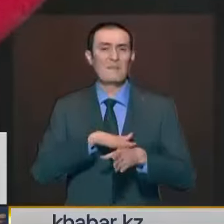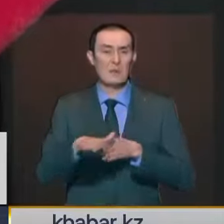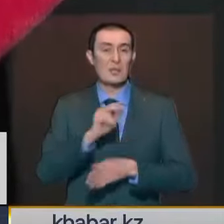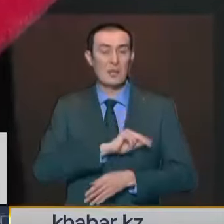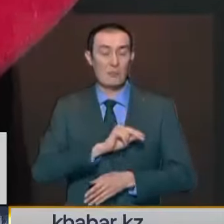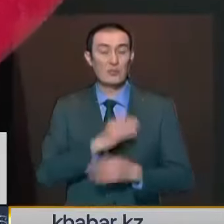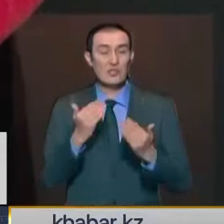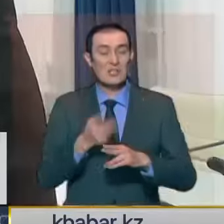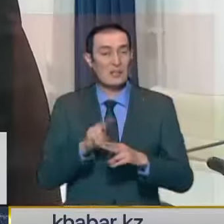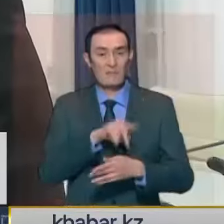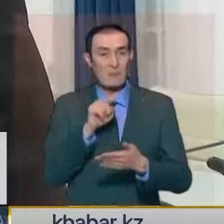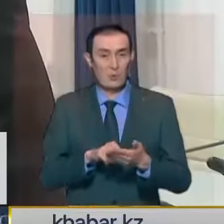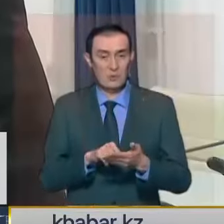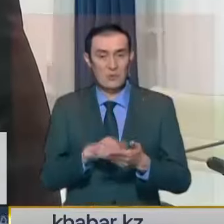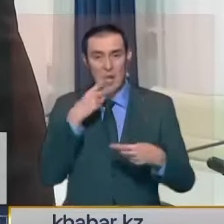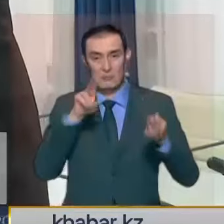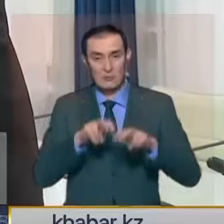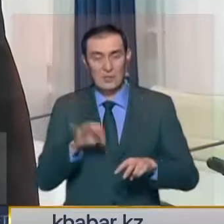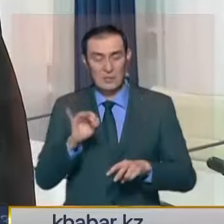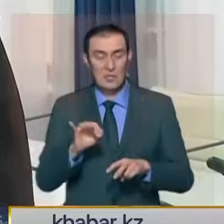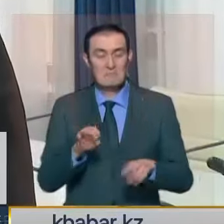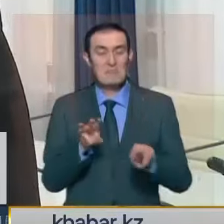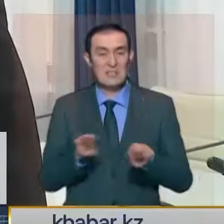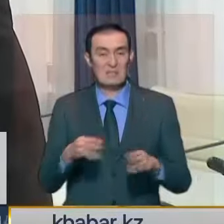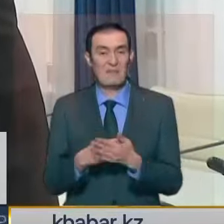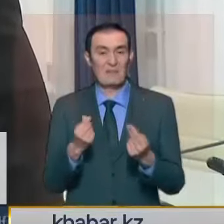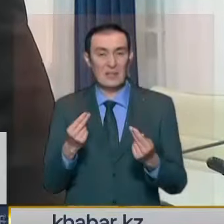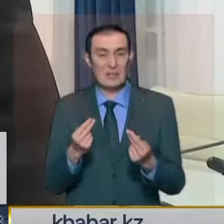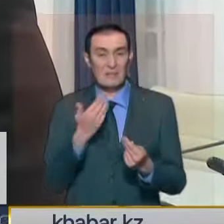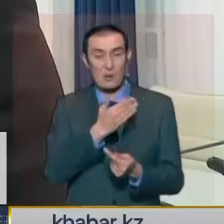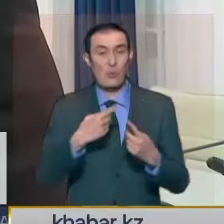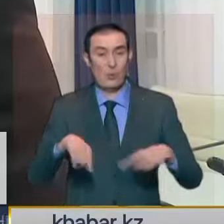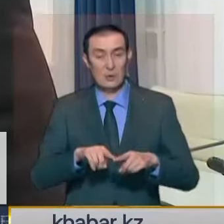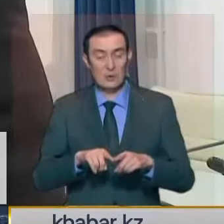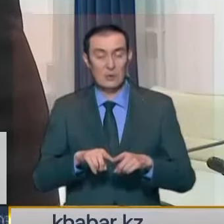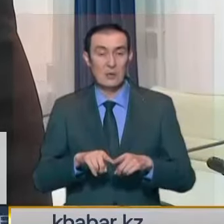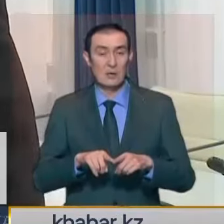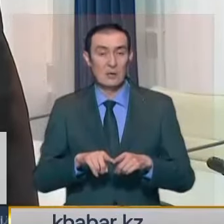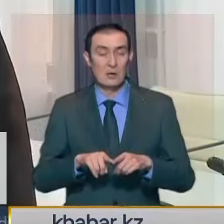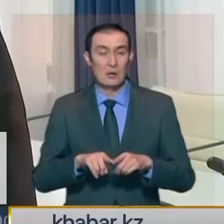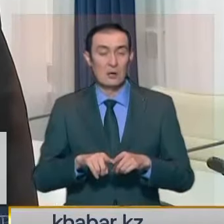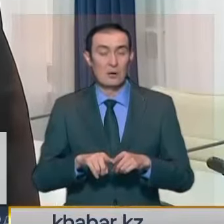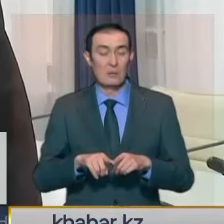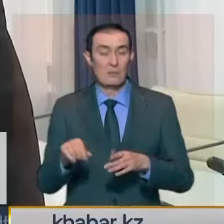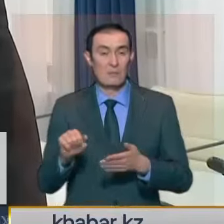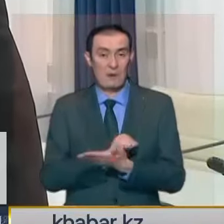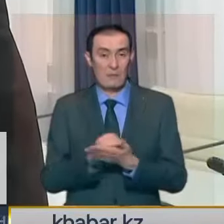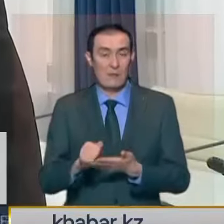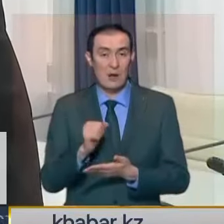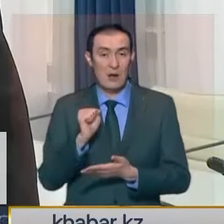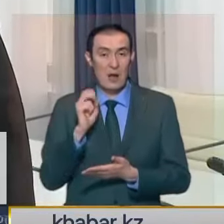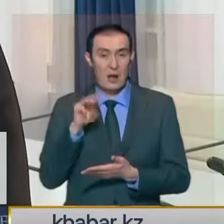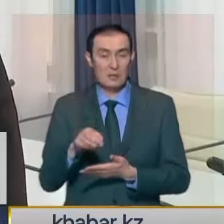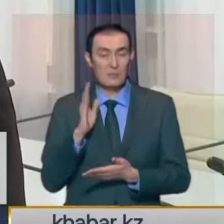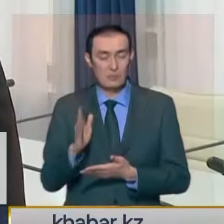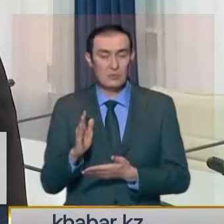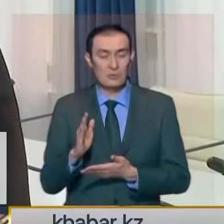этот вопрос рассматривается центральным аппаратом и уже Министерство Финансов как орган разработчик нпа правового акта Бут туда внесены